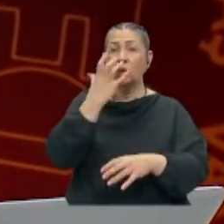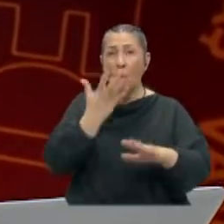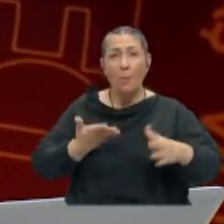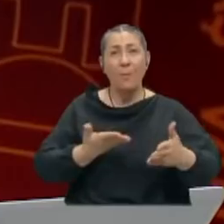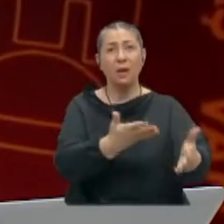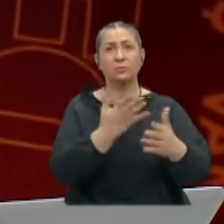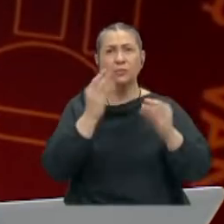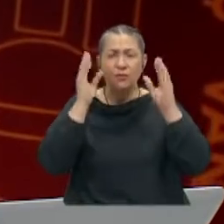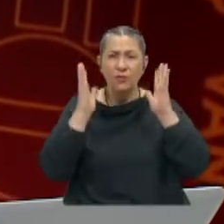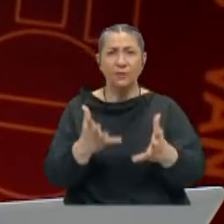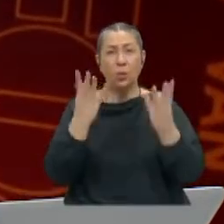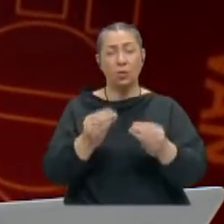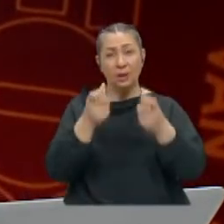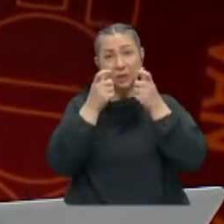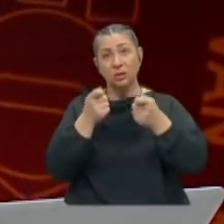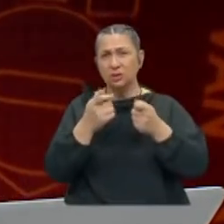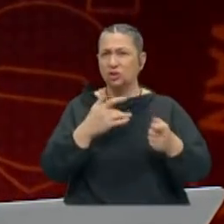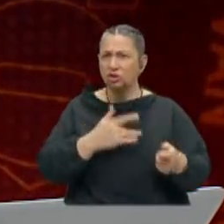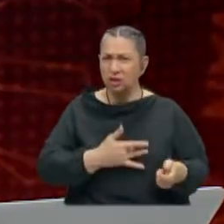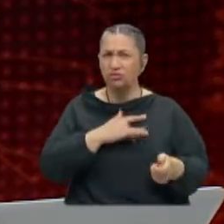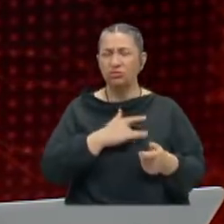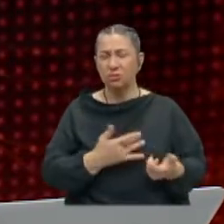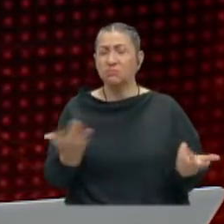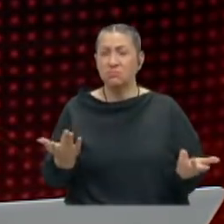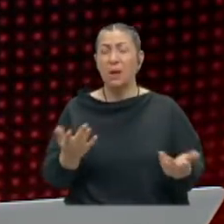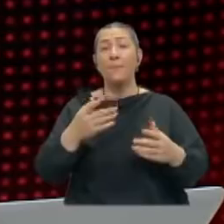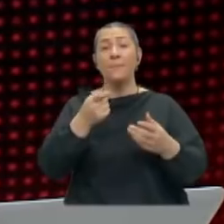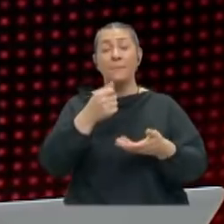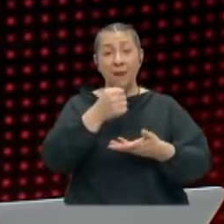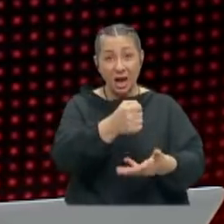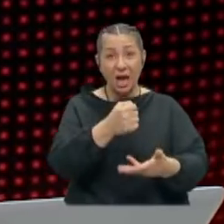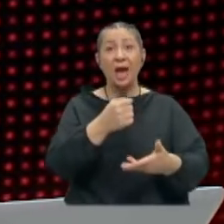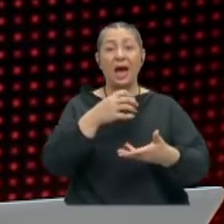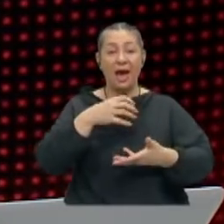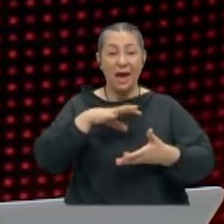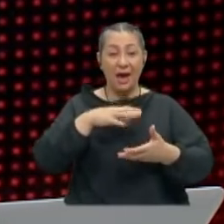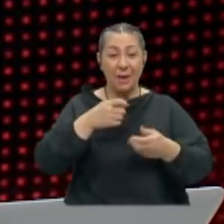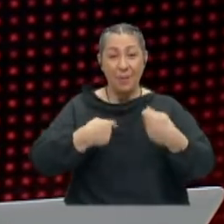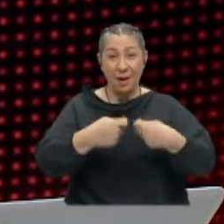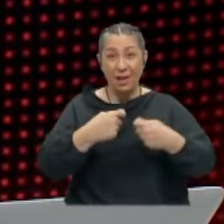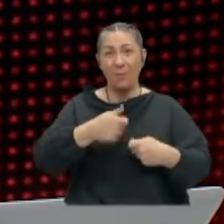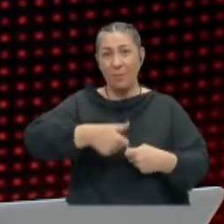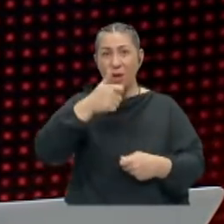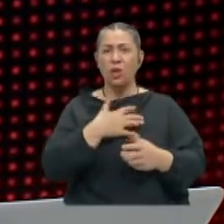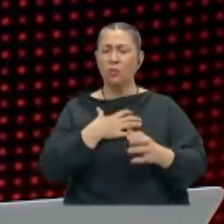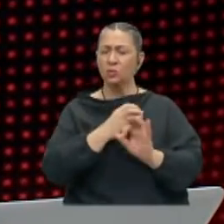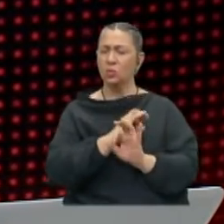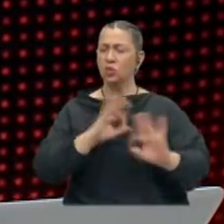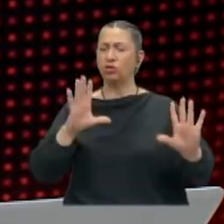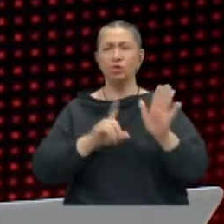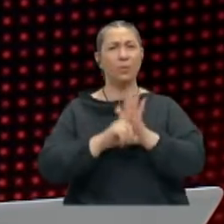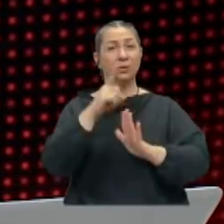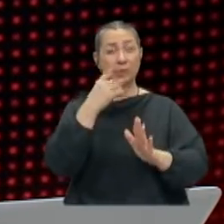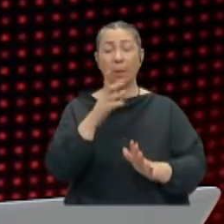bakımlardaki yoğunluğa dikkat çekiyor. Çelişkili. Maliye ve Hazine Bakanı kendimizi muhteşem başarılı buluyoruz dedi.